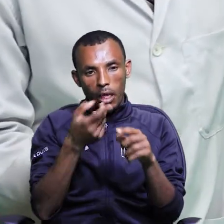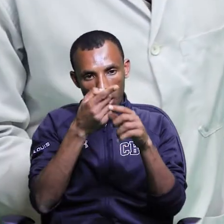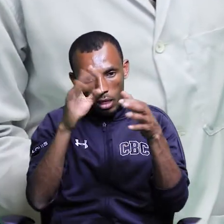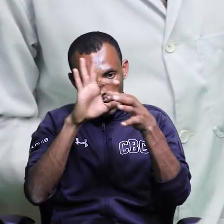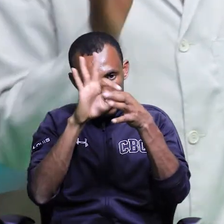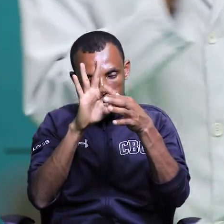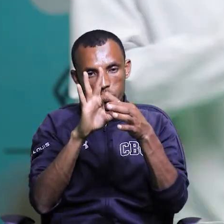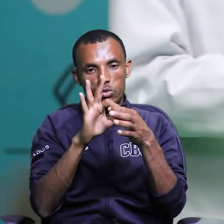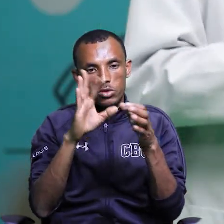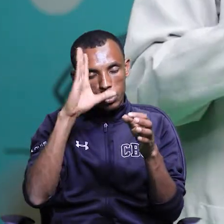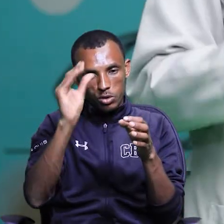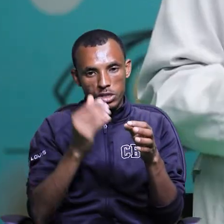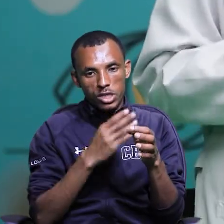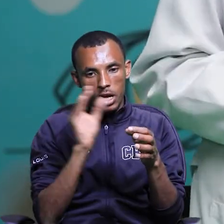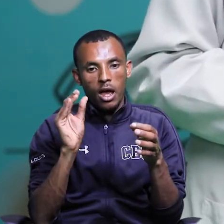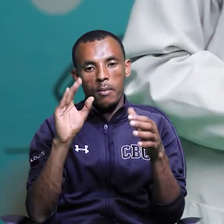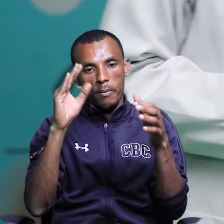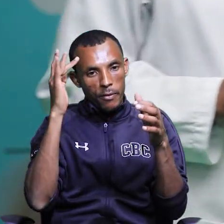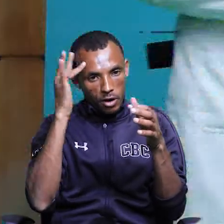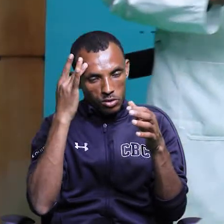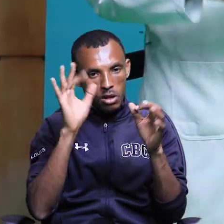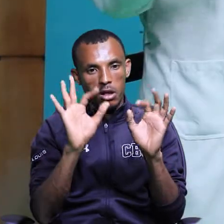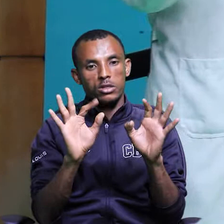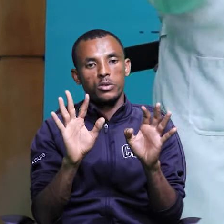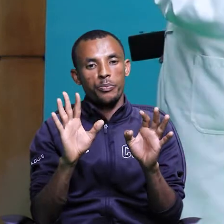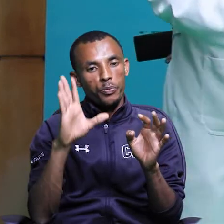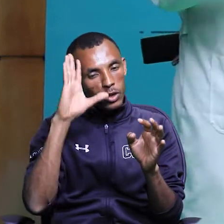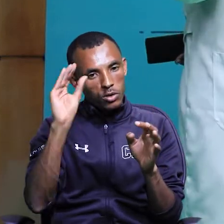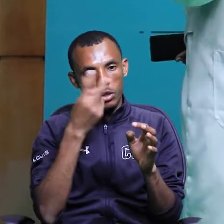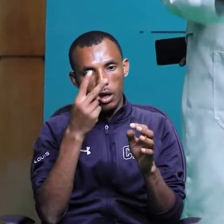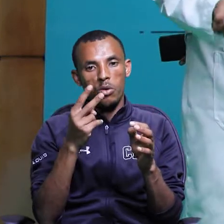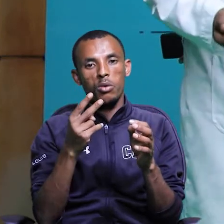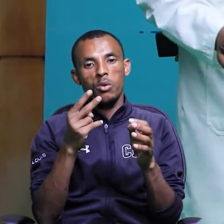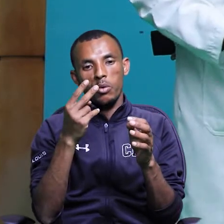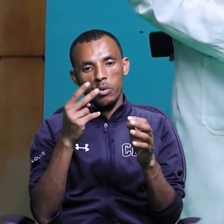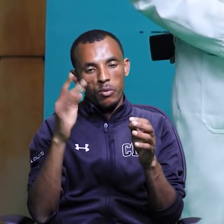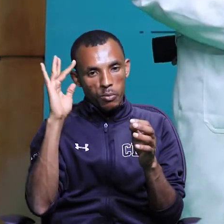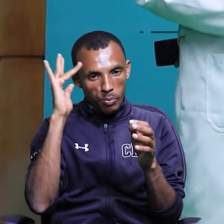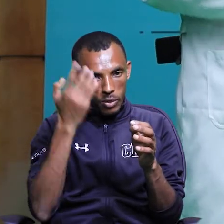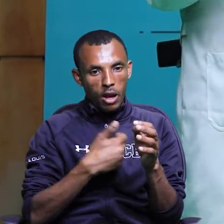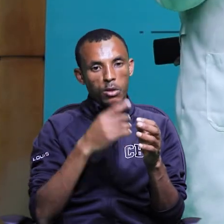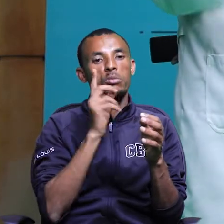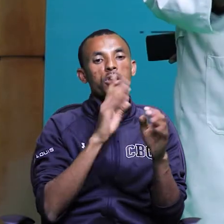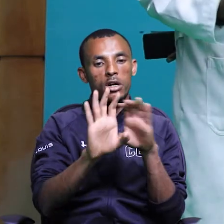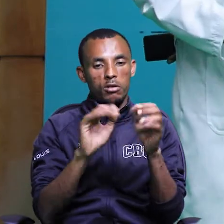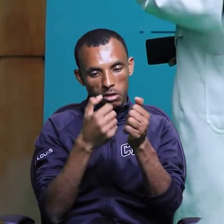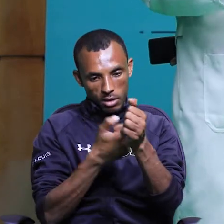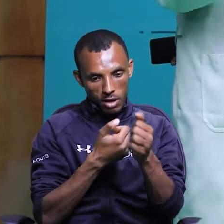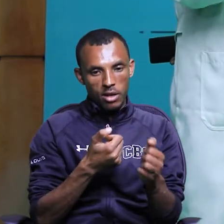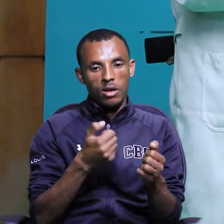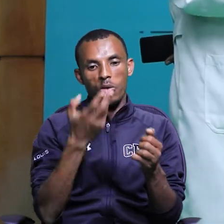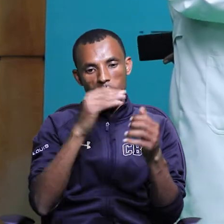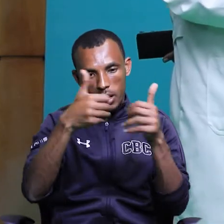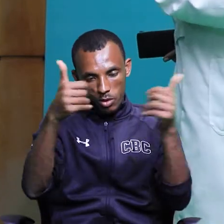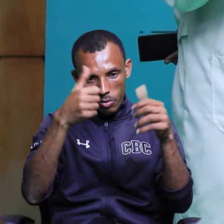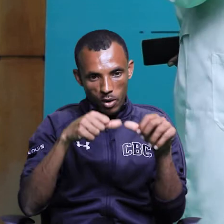የተያዙ በቫይረሱ የተጠቁና ያልተጠቁት ይለያሉ። የተጠቁት ምን እየተደረገላቸው ነው? ክትትል ወይም